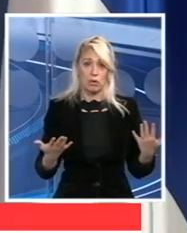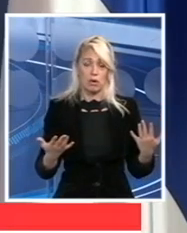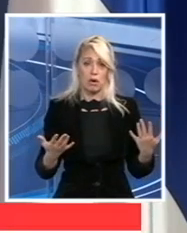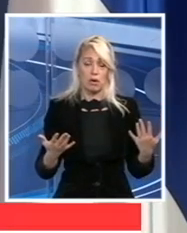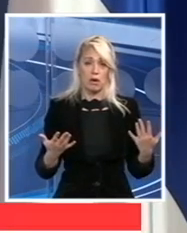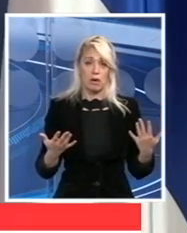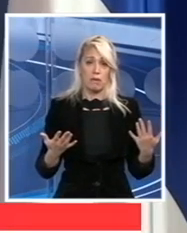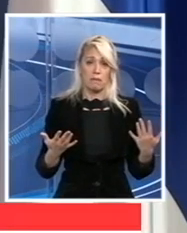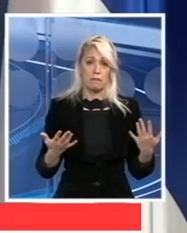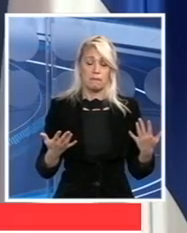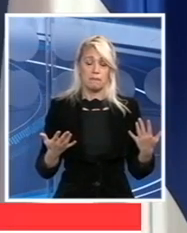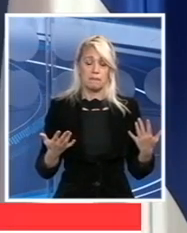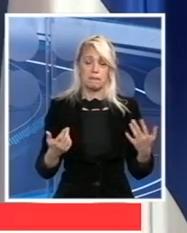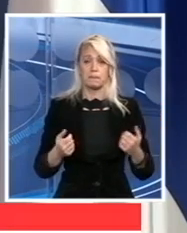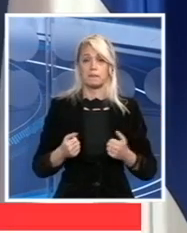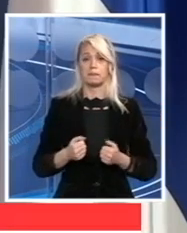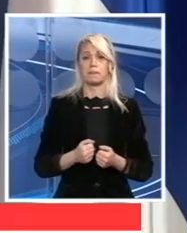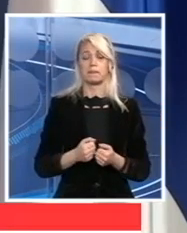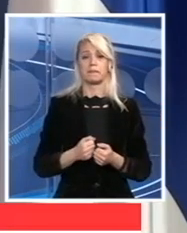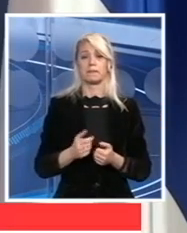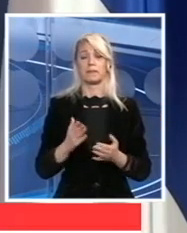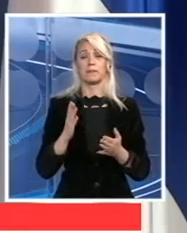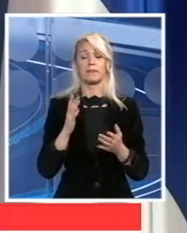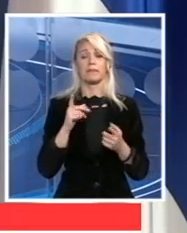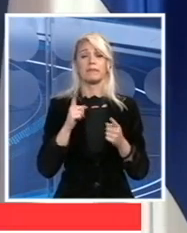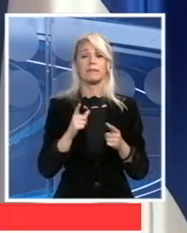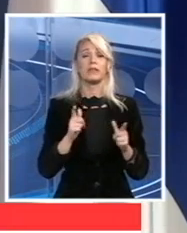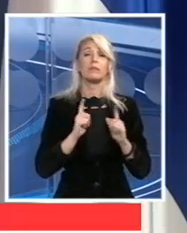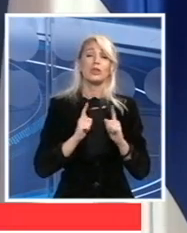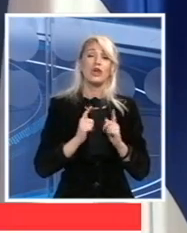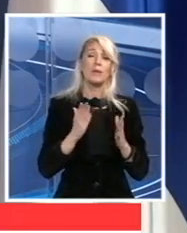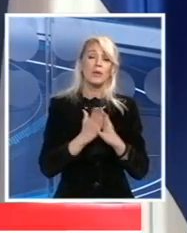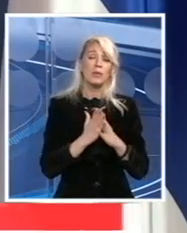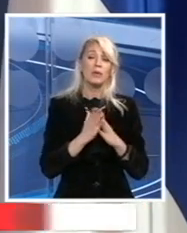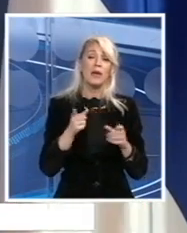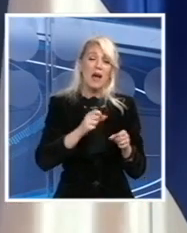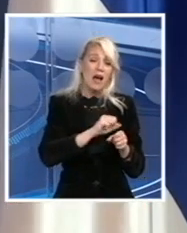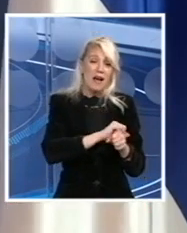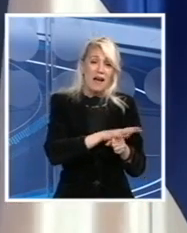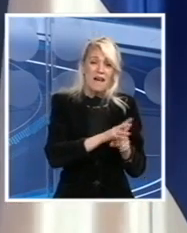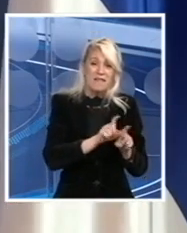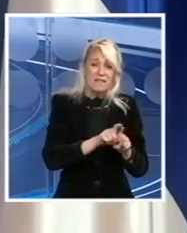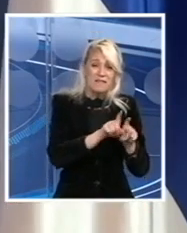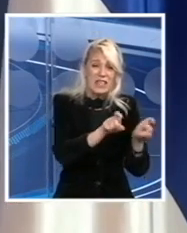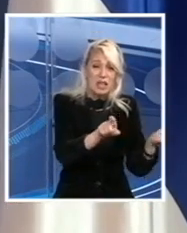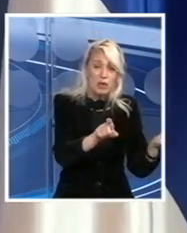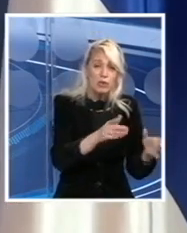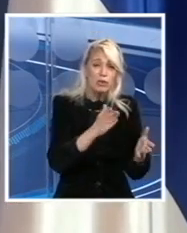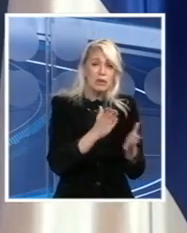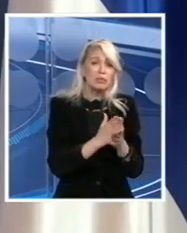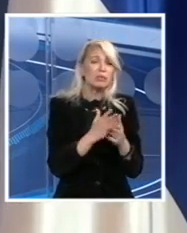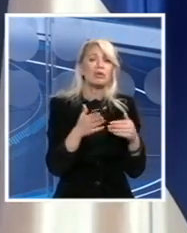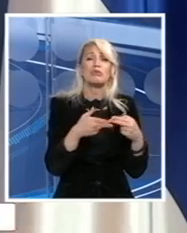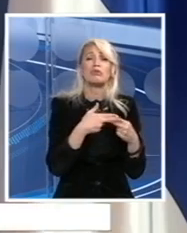kada je virus do te mere se spustio ili ga praktično